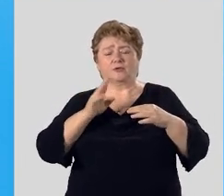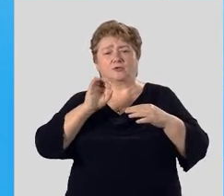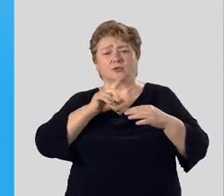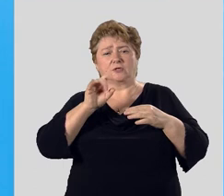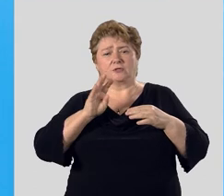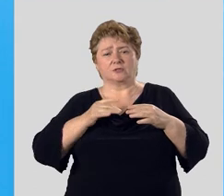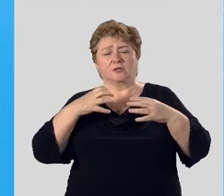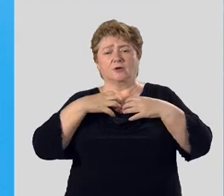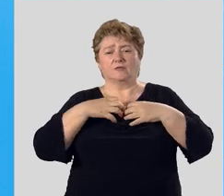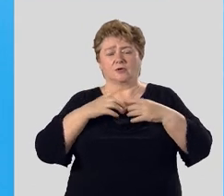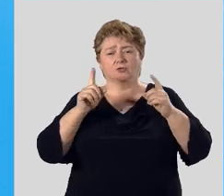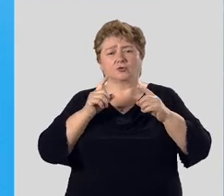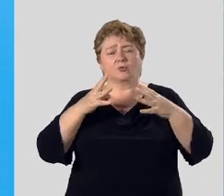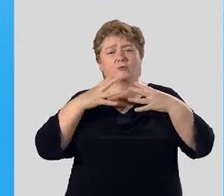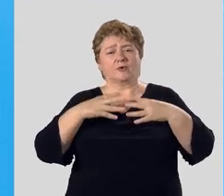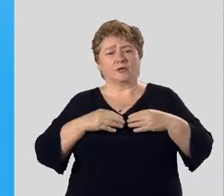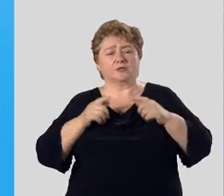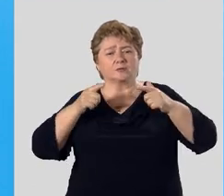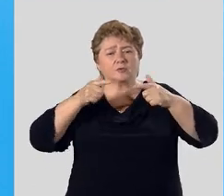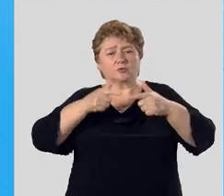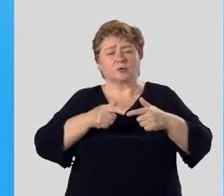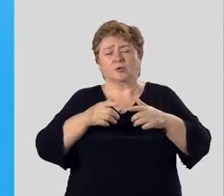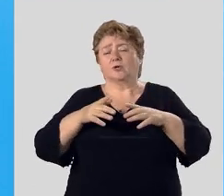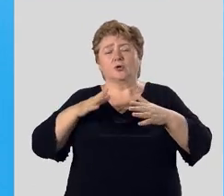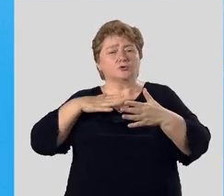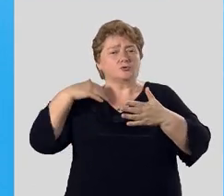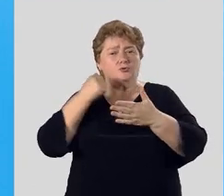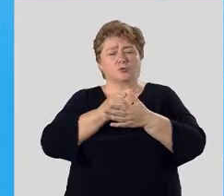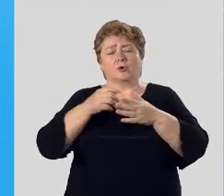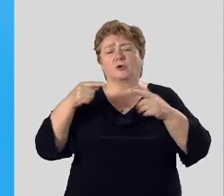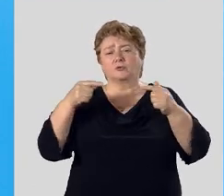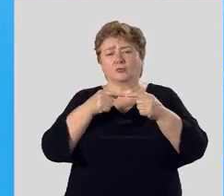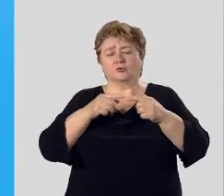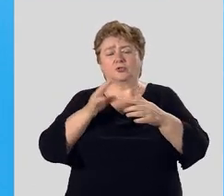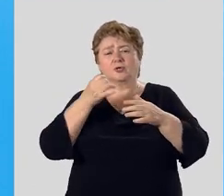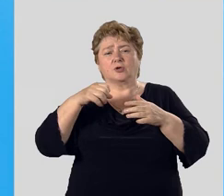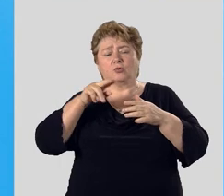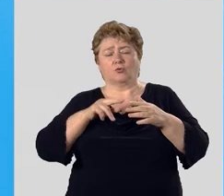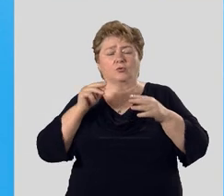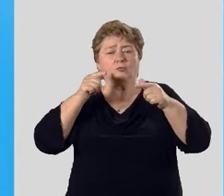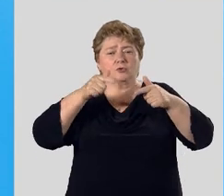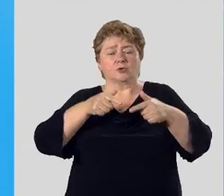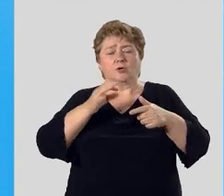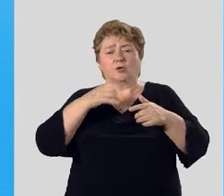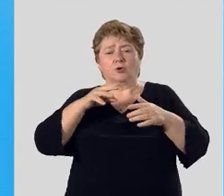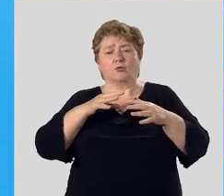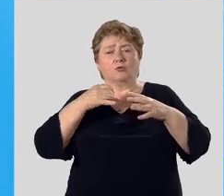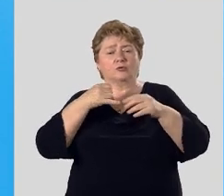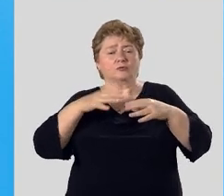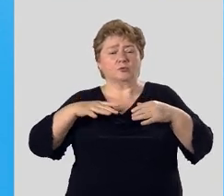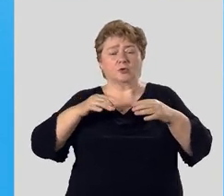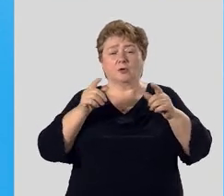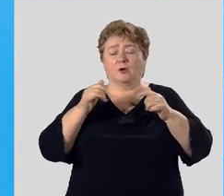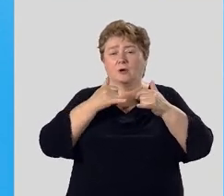железы важно, чтобы в организм поступало строго определенное количество йода. Йод в почве